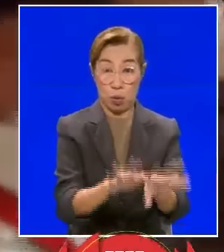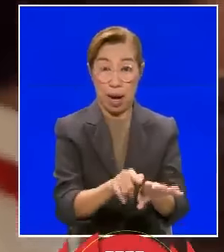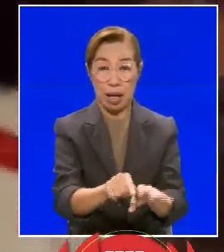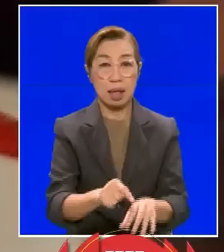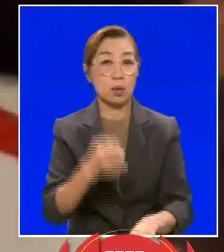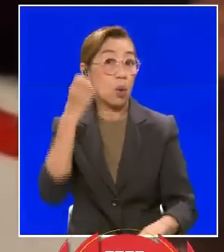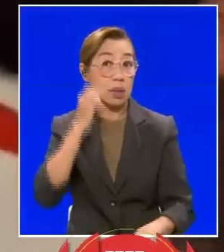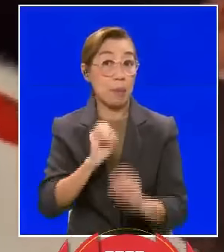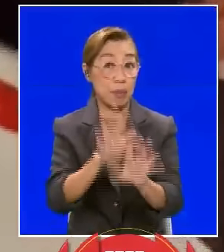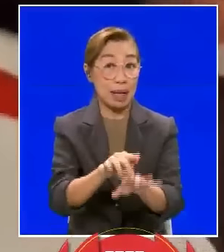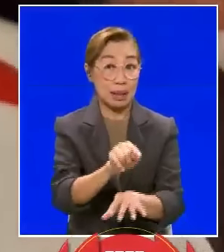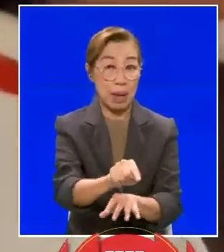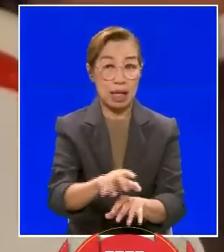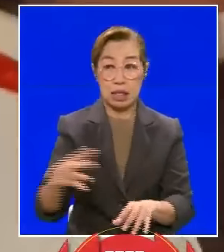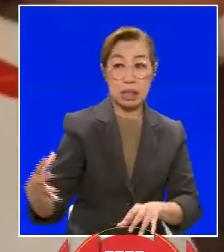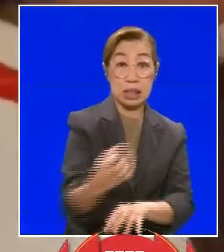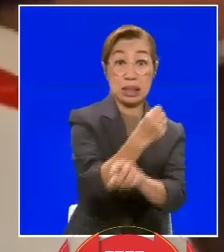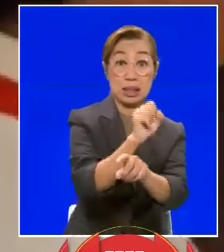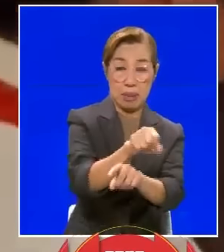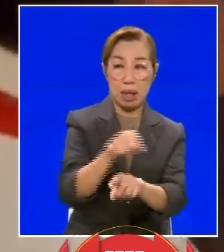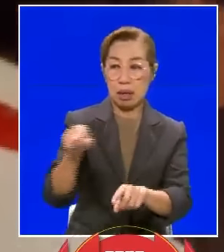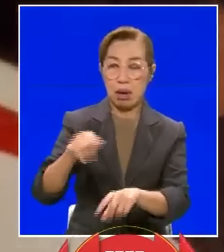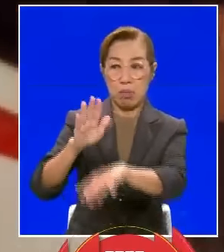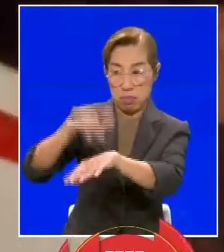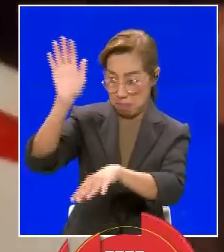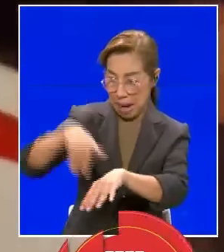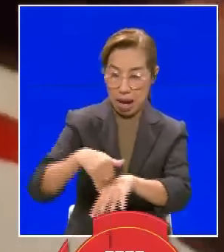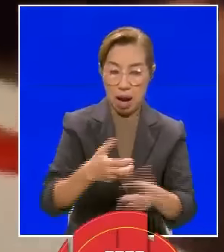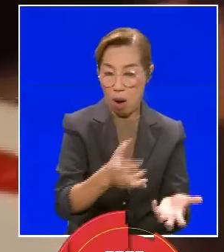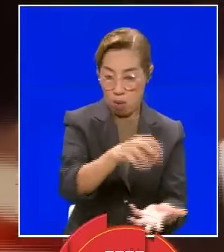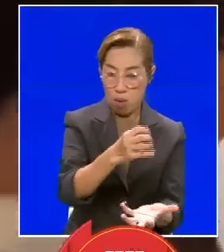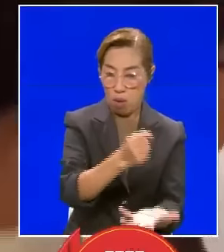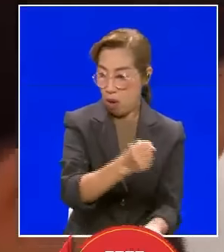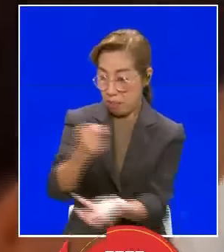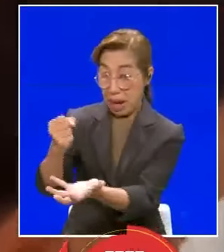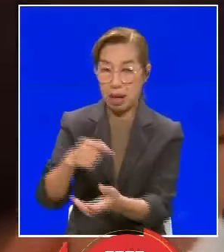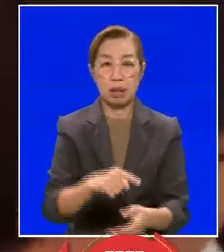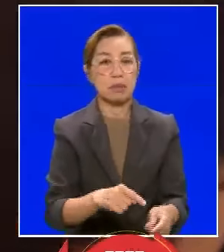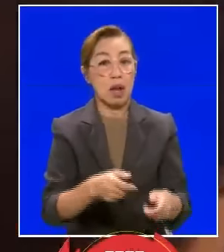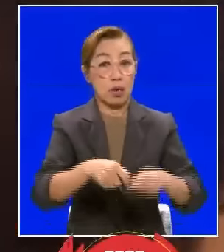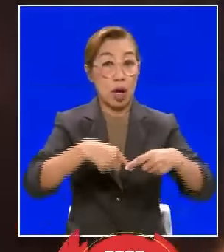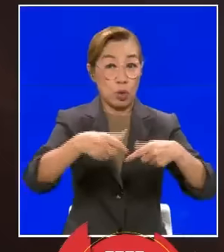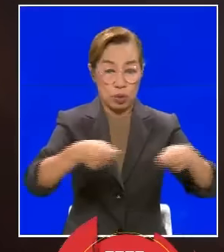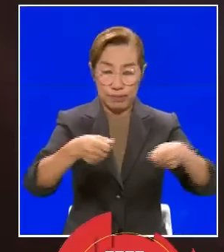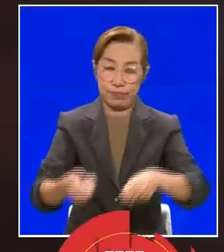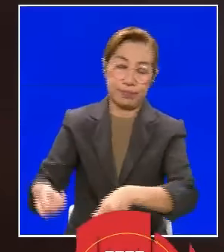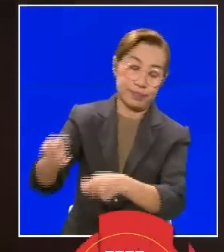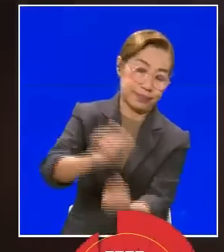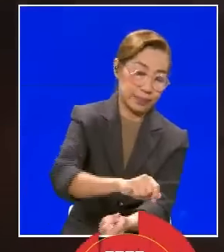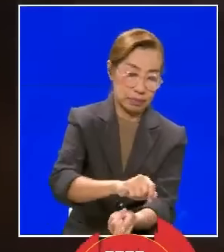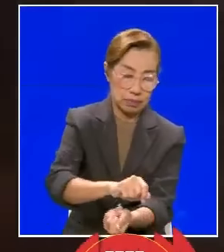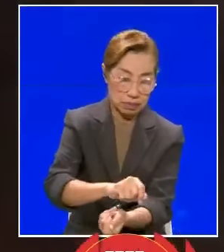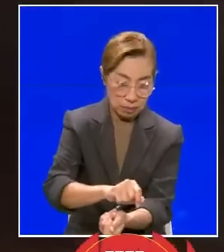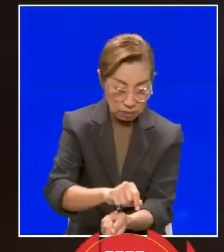จังหวะที่คืนเนี่ยค่ะเขาเทถุงออกมาคุณผู้ชมในจังหวะเทถุงปุ๊บเฮ้ยมันมีถุงซิปล็อกแล้วข้าง